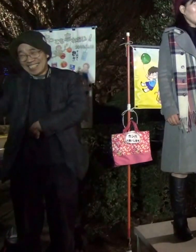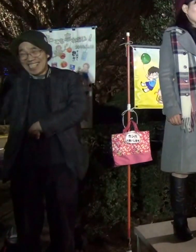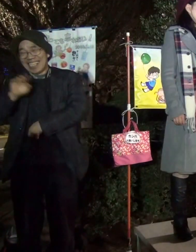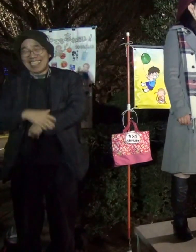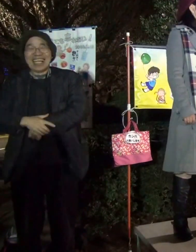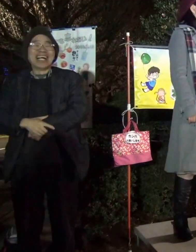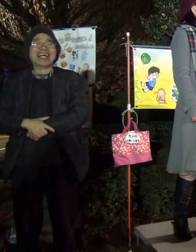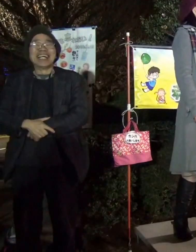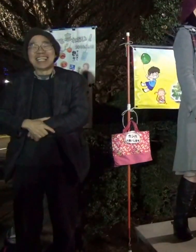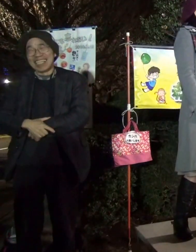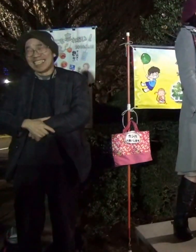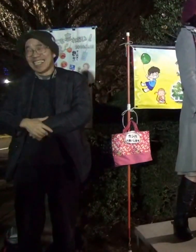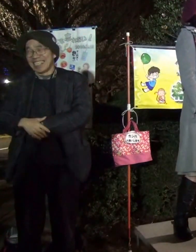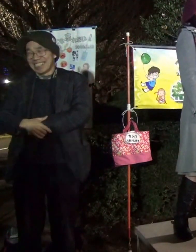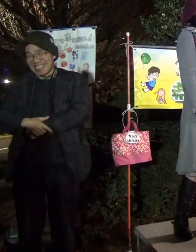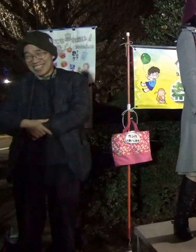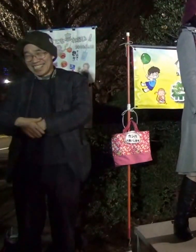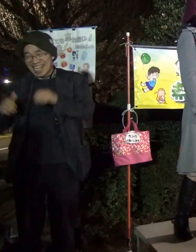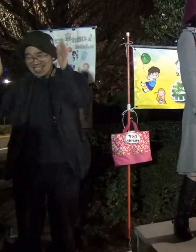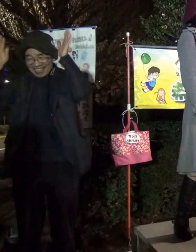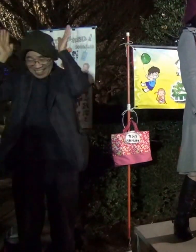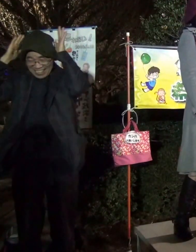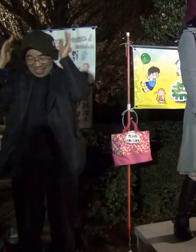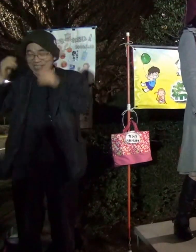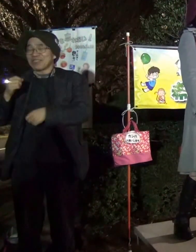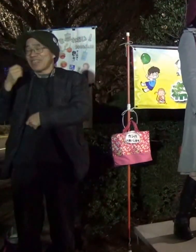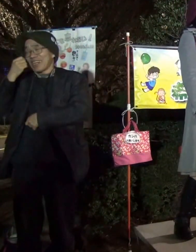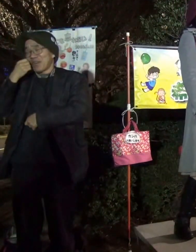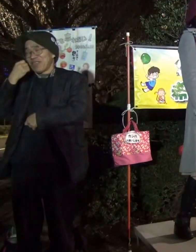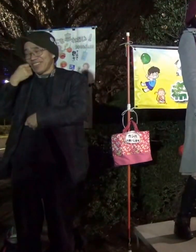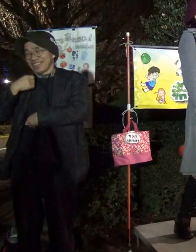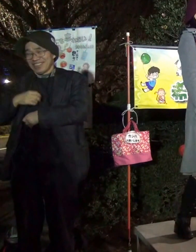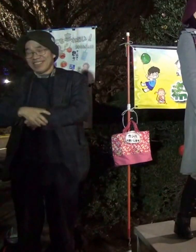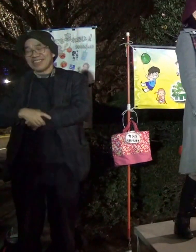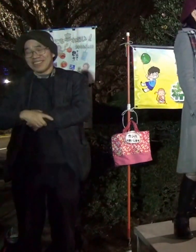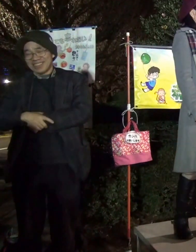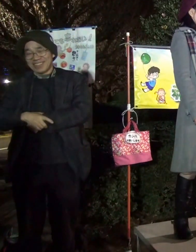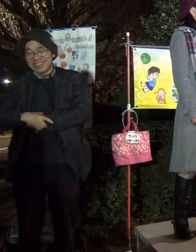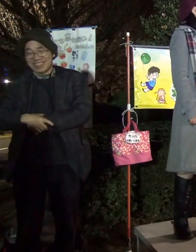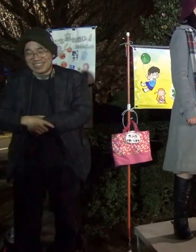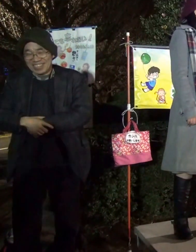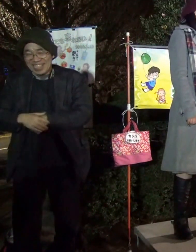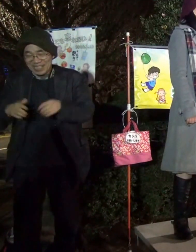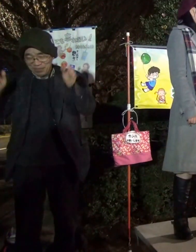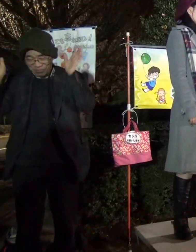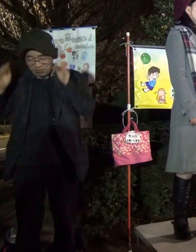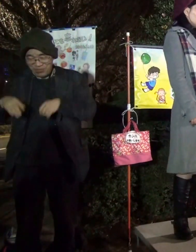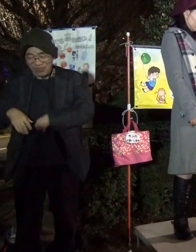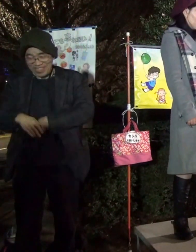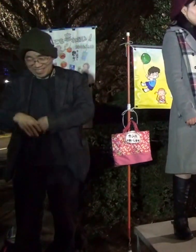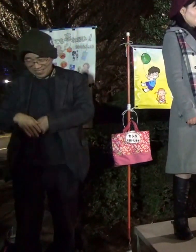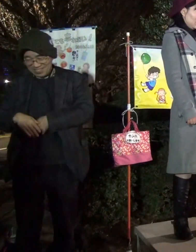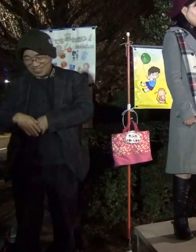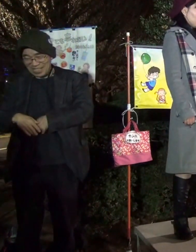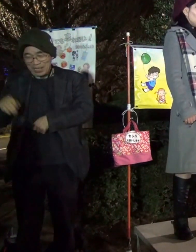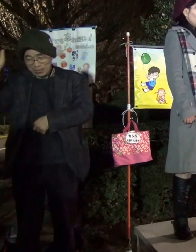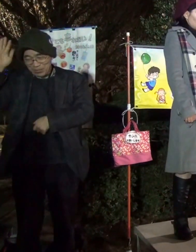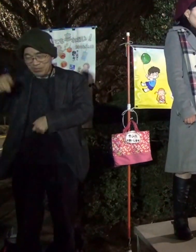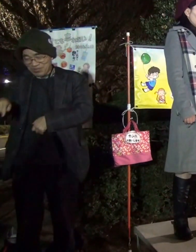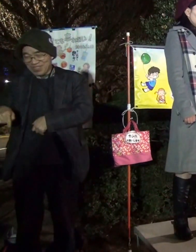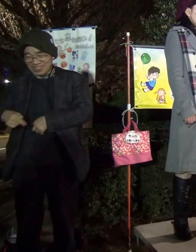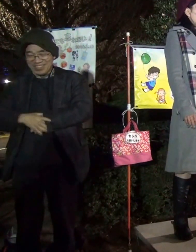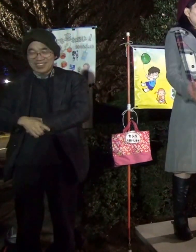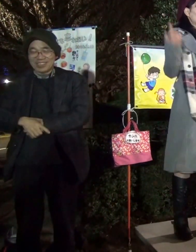はい、犬がかわいそう。そうだよ、 犬がかわいそう。 かわいそうだよ、そんなこと。 犬までかわいそう。犬がかわいそう、うん、